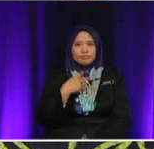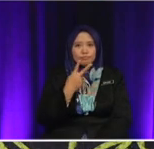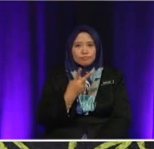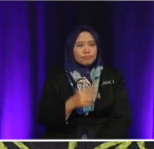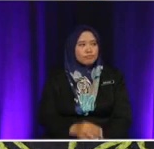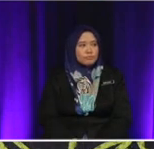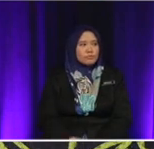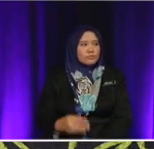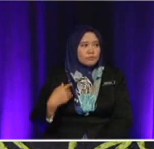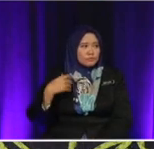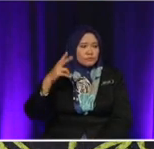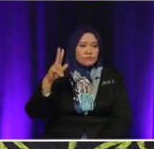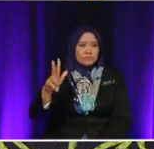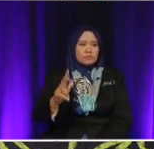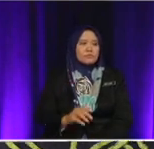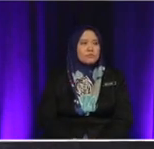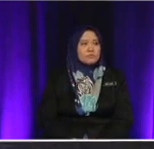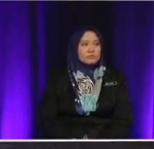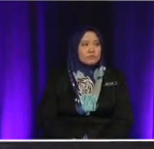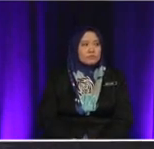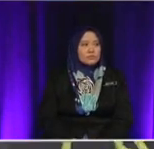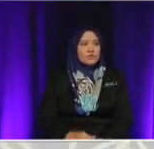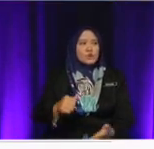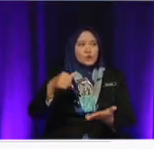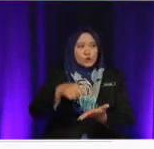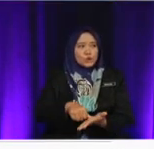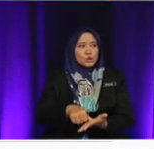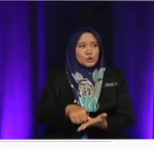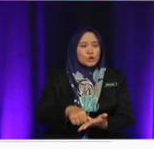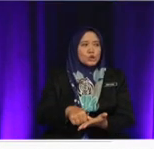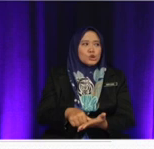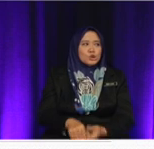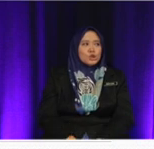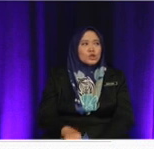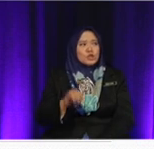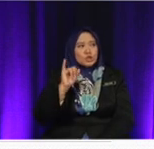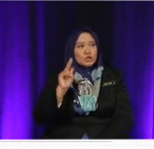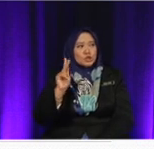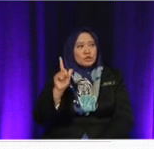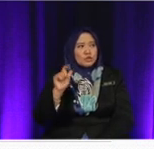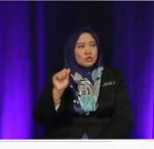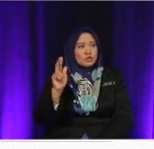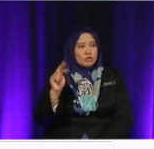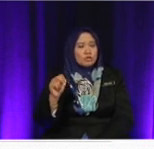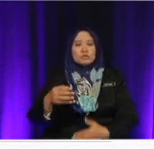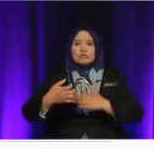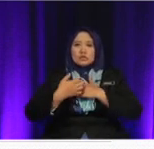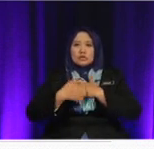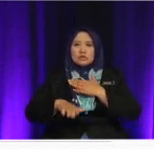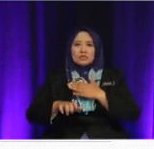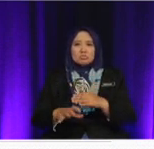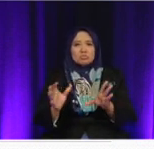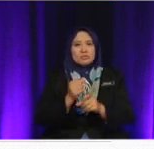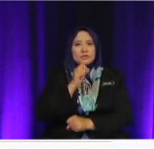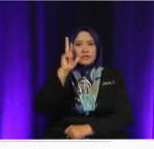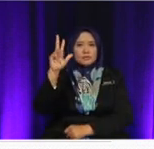Okey, ada 3. Afika. Afika. Surat, iklan, risalah, email. Okey, betul. 3 markah.